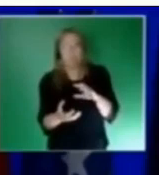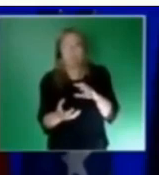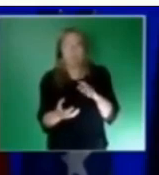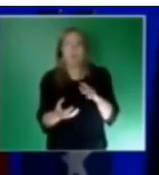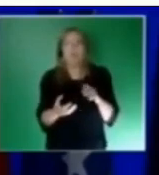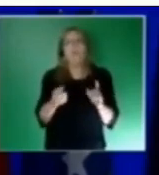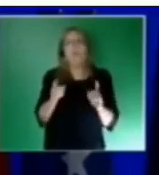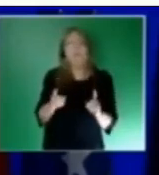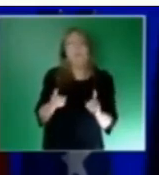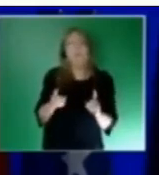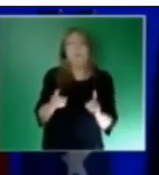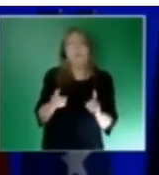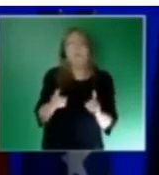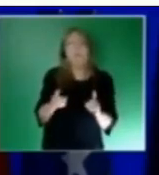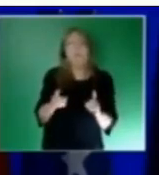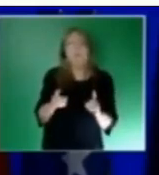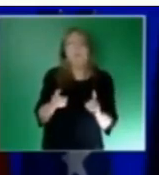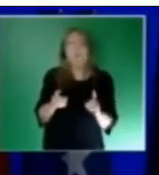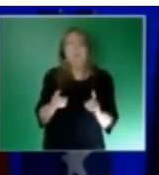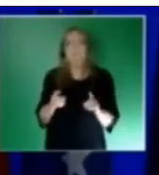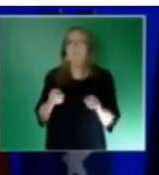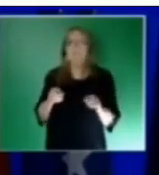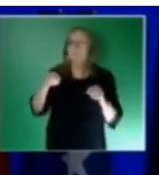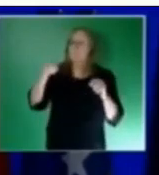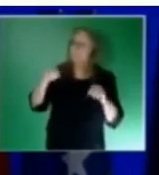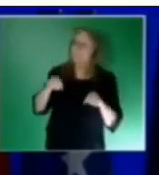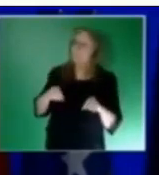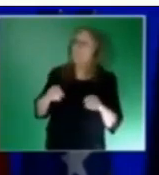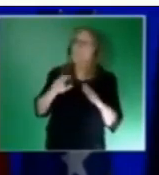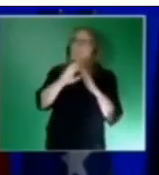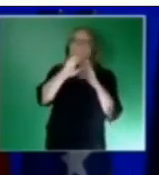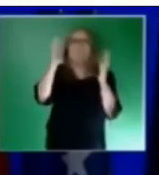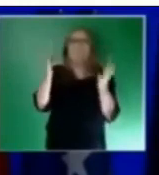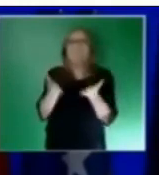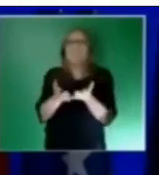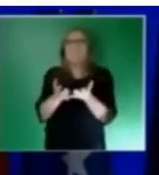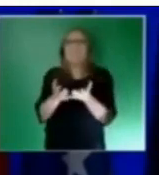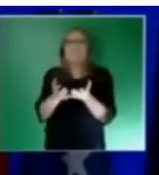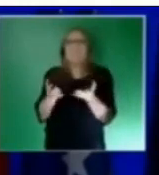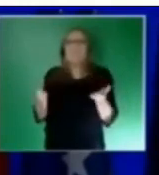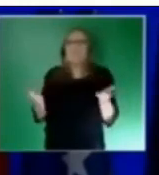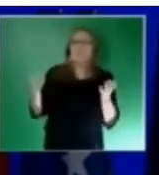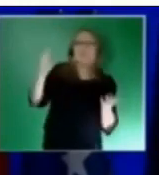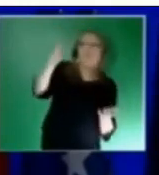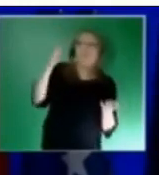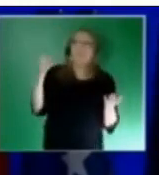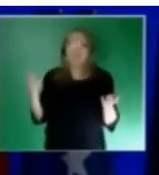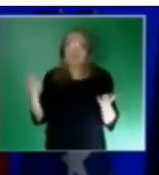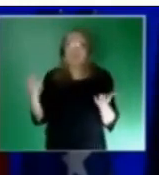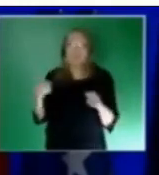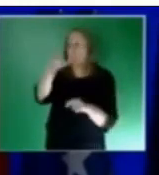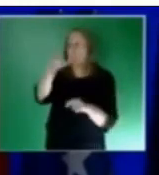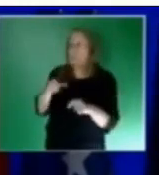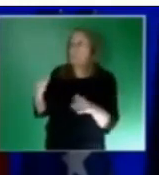agrediendo al Planeta Y tiene que generar Ese Hiper consumo cosas que duren poco